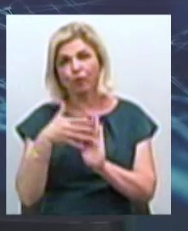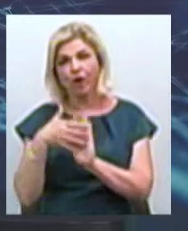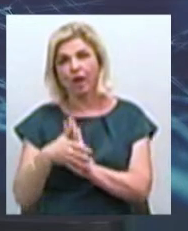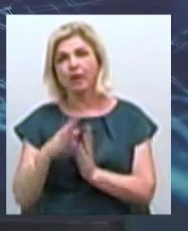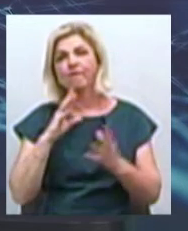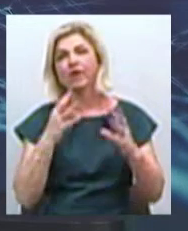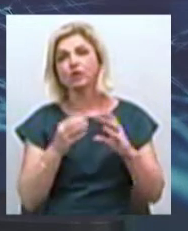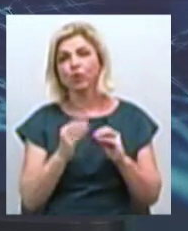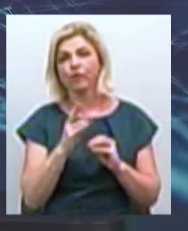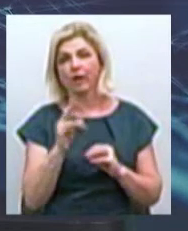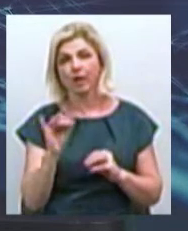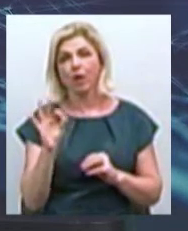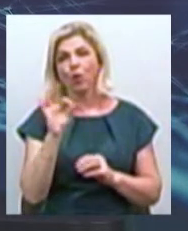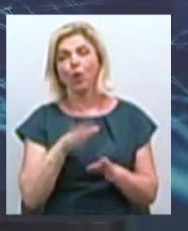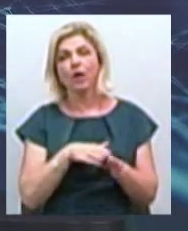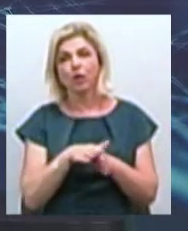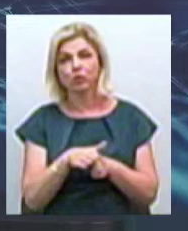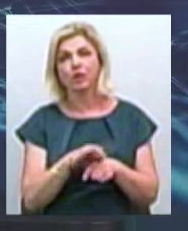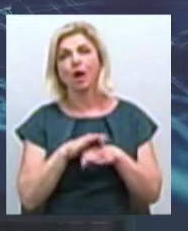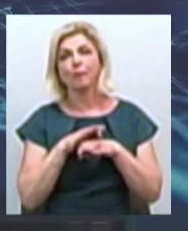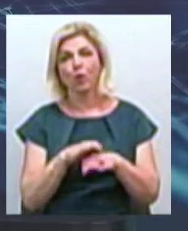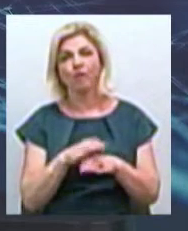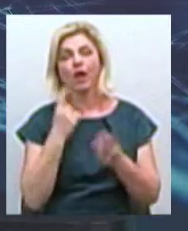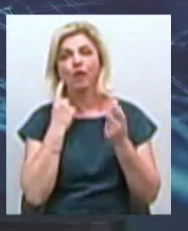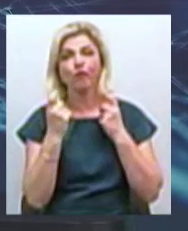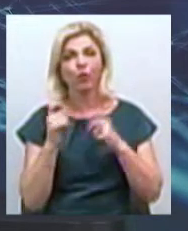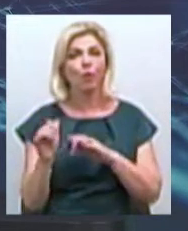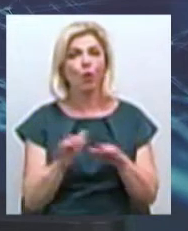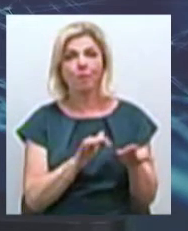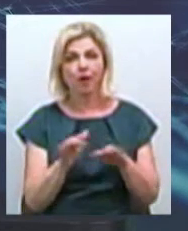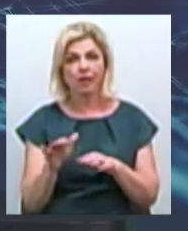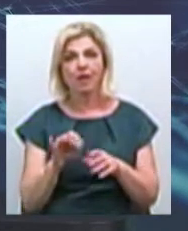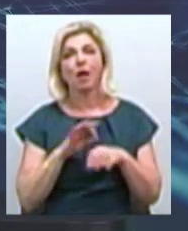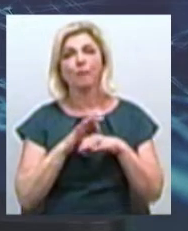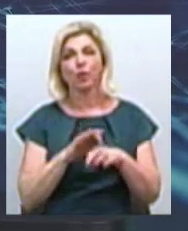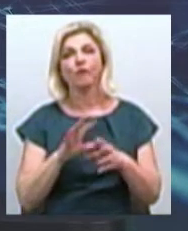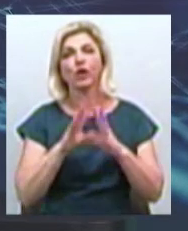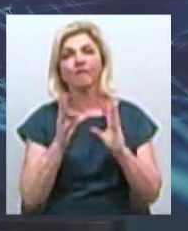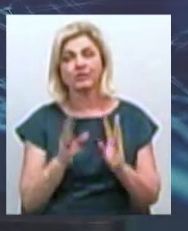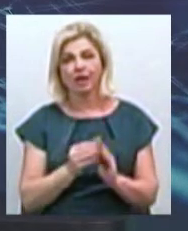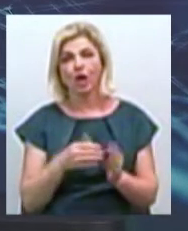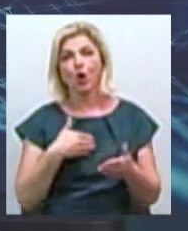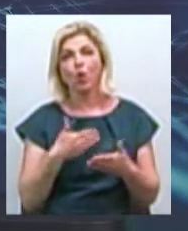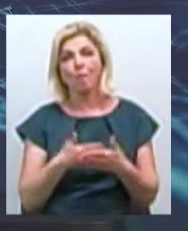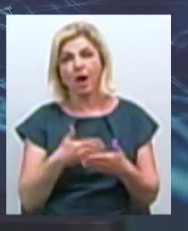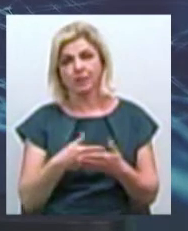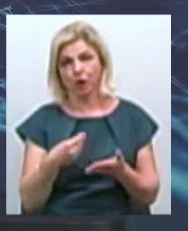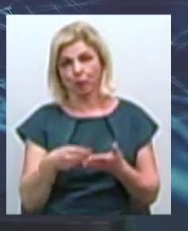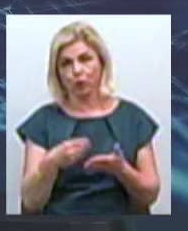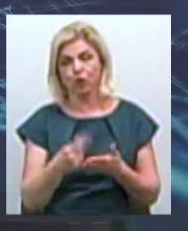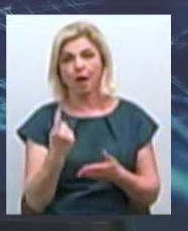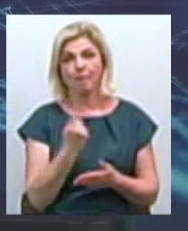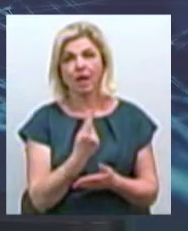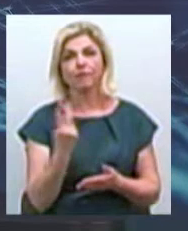висновки щодо реалізації і проведення інформаційної кампанії, проведення взагалі громадського бюджету в Миколаєві першого і другого